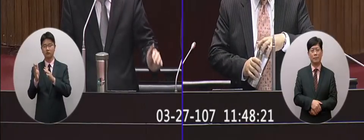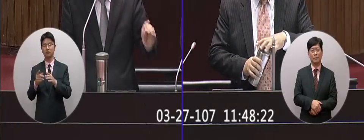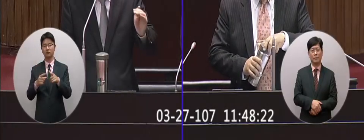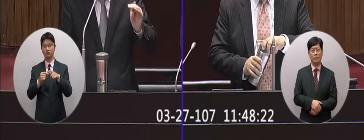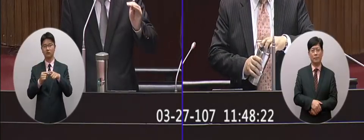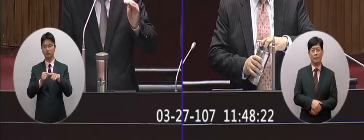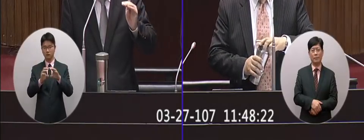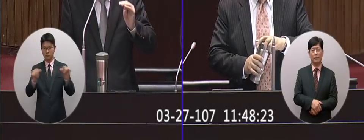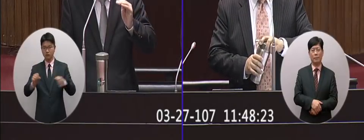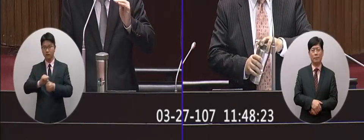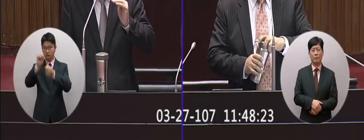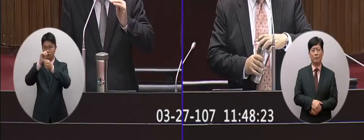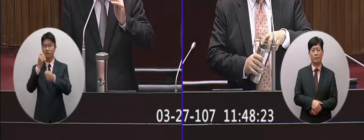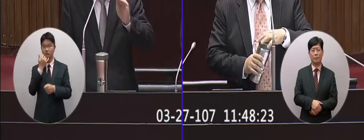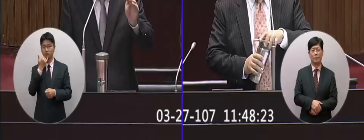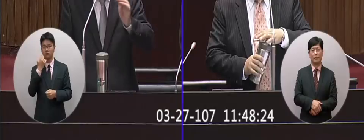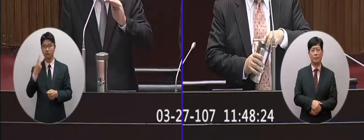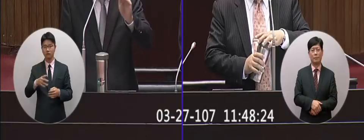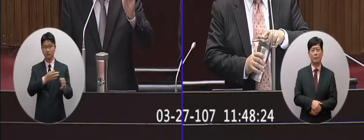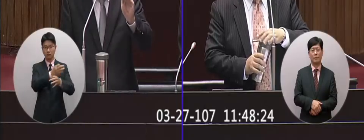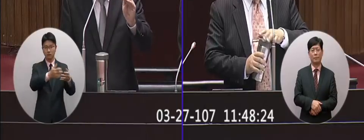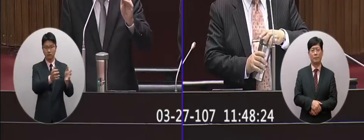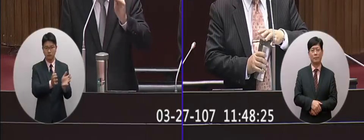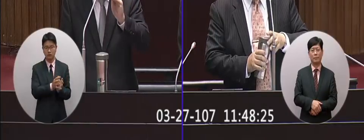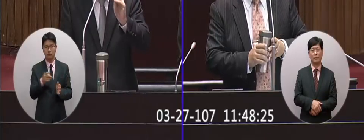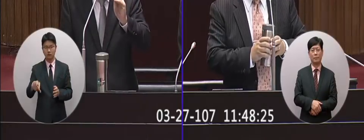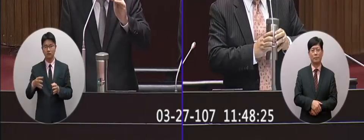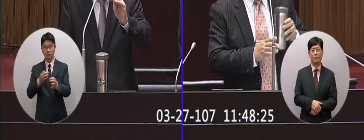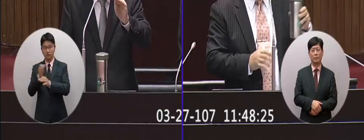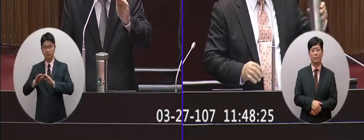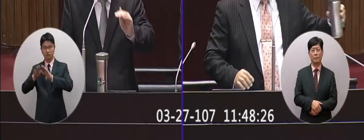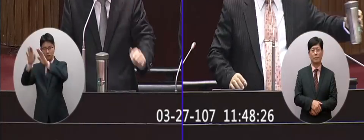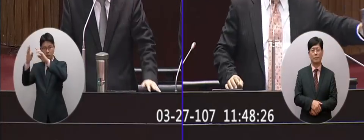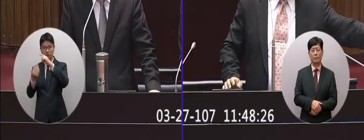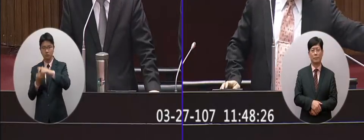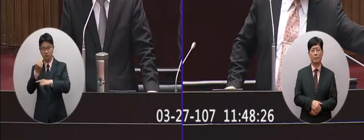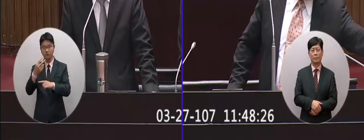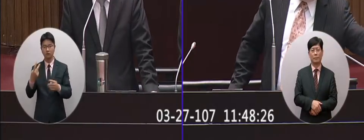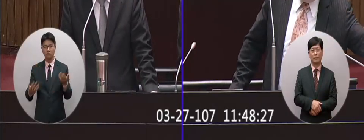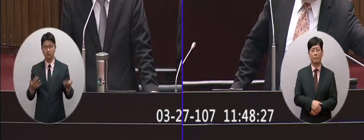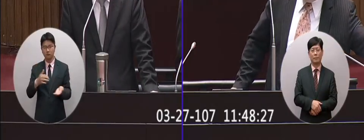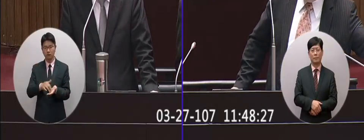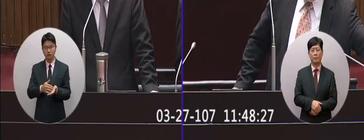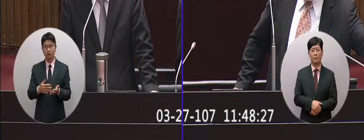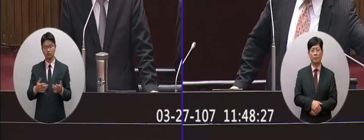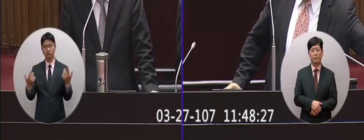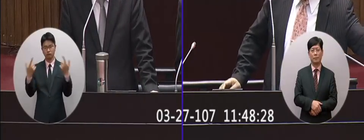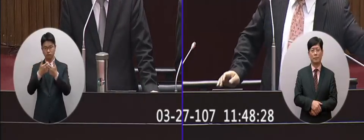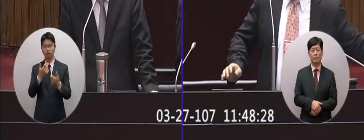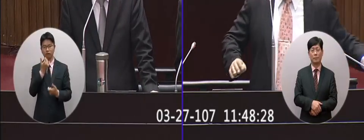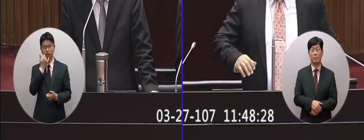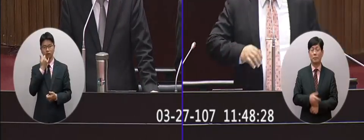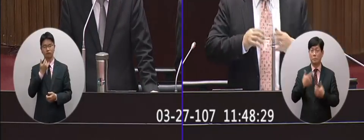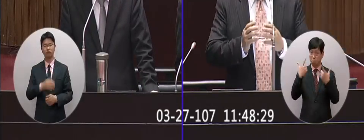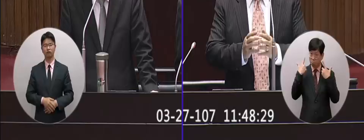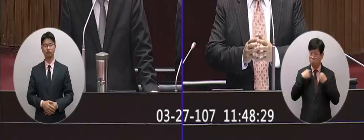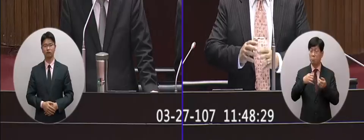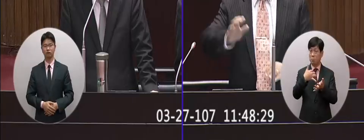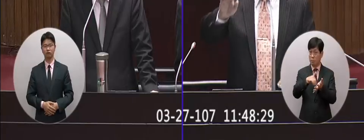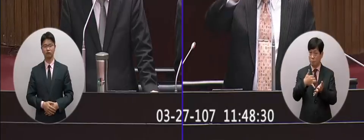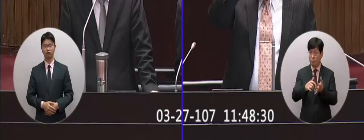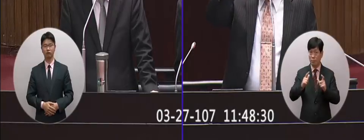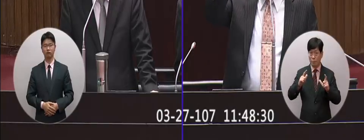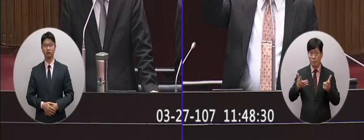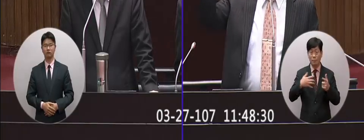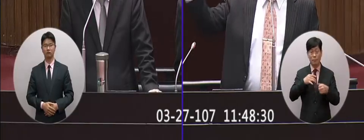那跟经济部去预估经济的成长的需求地，大概是可以满足了。 您本来计算是